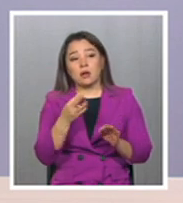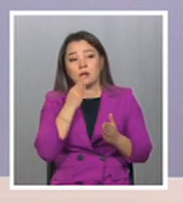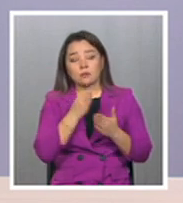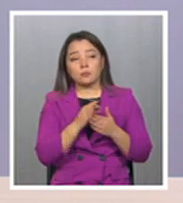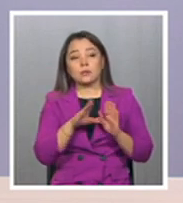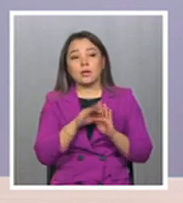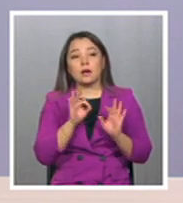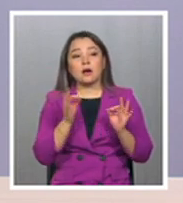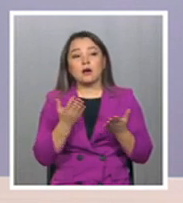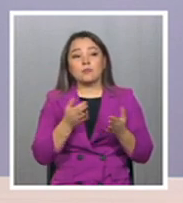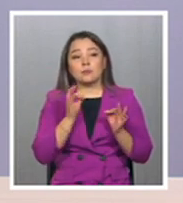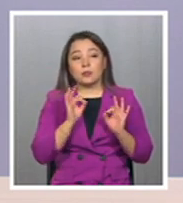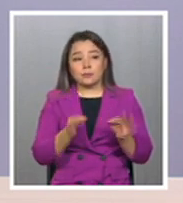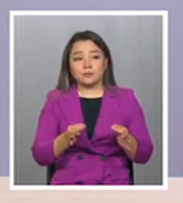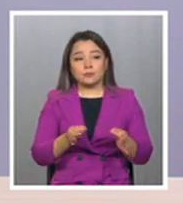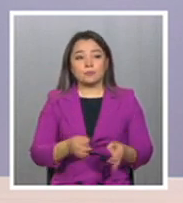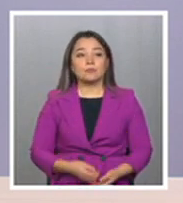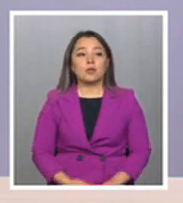ответа.